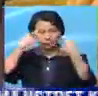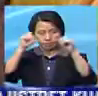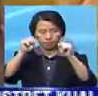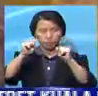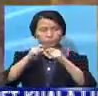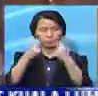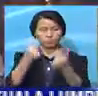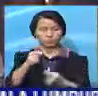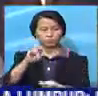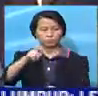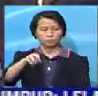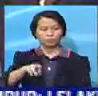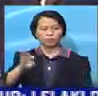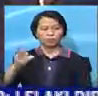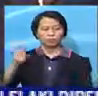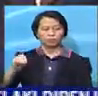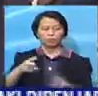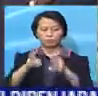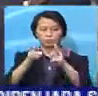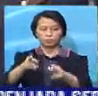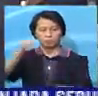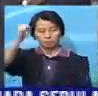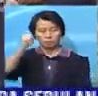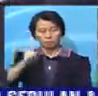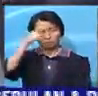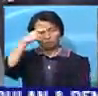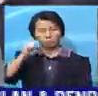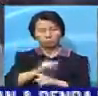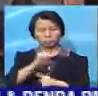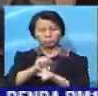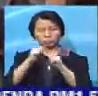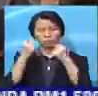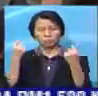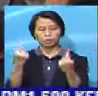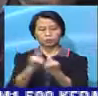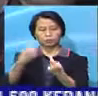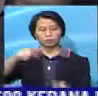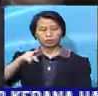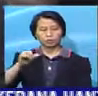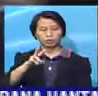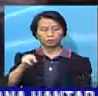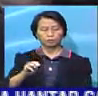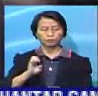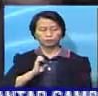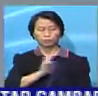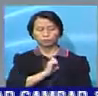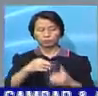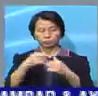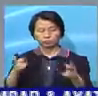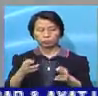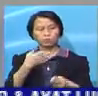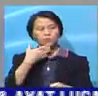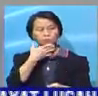Liga Super, skuad The Red Ants turut melancarkan bas untuk kegunaan pasukan. Ia dirasmikan oleh Exco Pembangunan Generasi